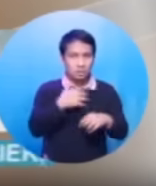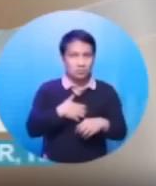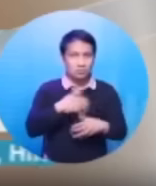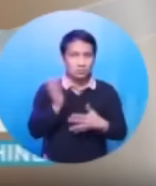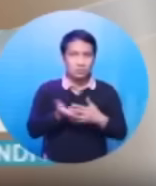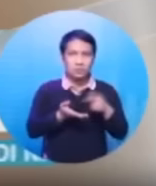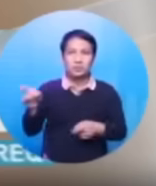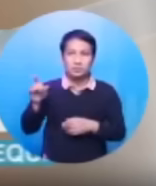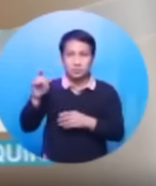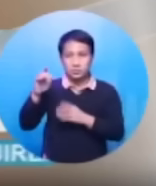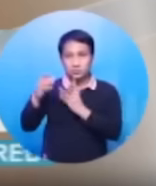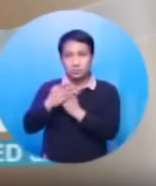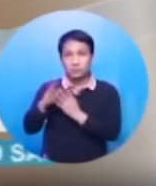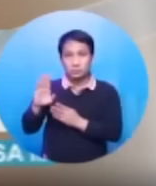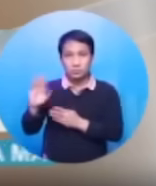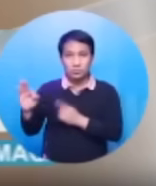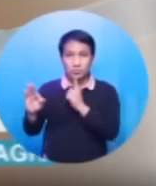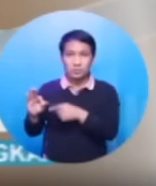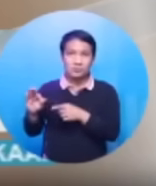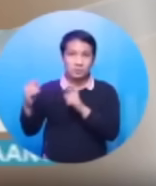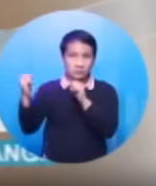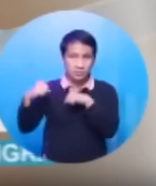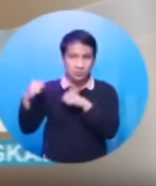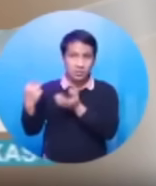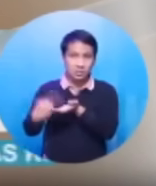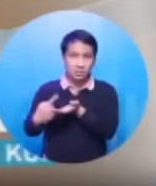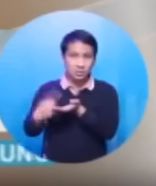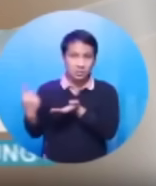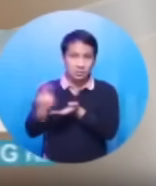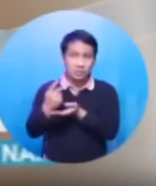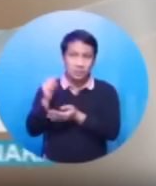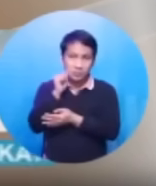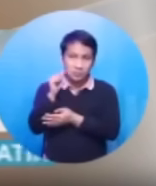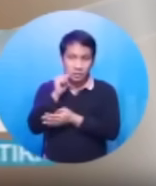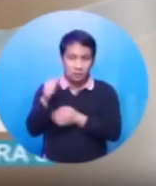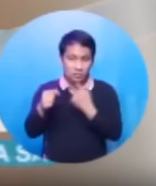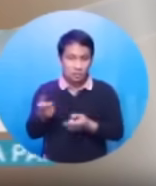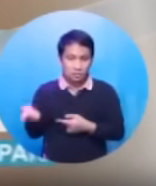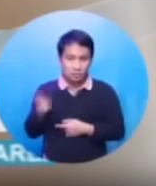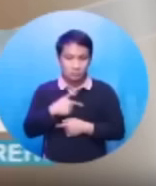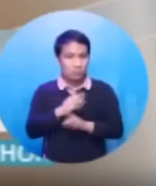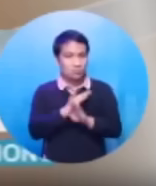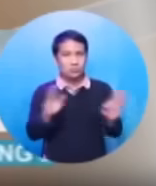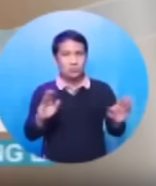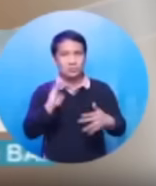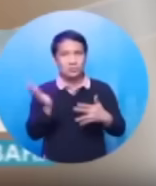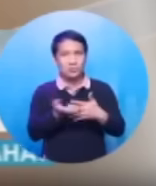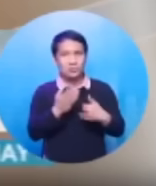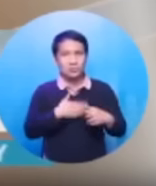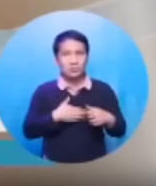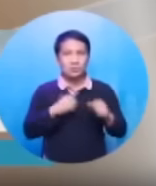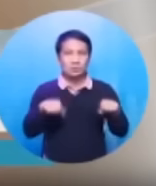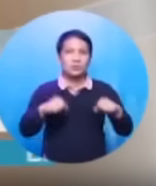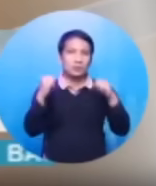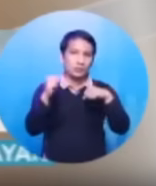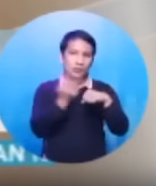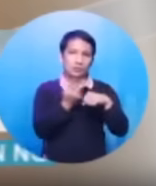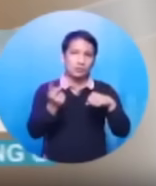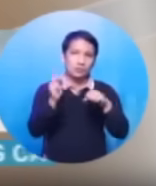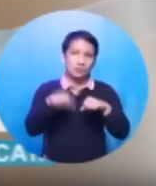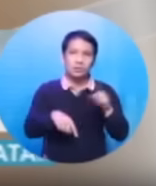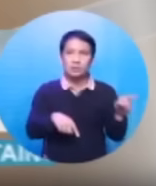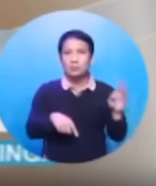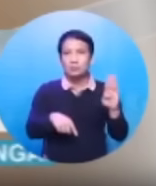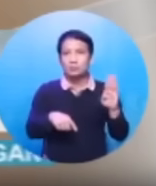mukhang makukulong yata. Maliban na lang kung mag-uusap kayo ng maayos ni Angelica at si Angelica magsasabi sa amin na ayoko na magsampa ng kaso kasi nagka-aregluhan na kami